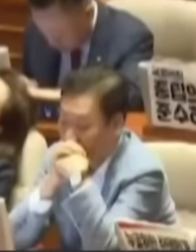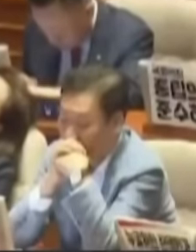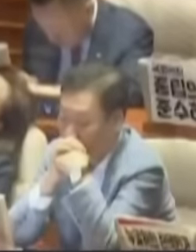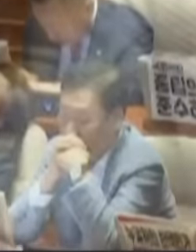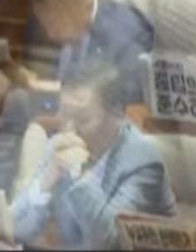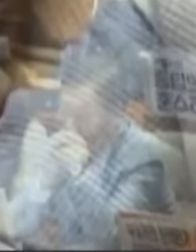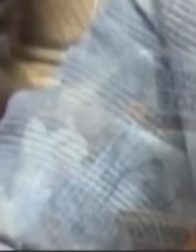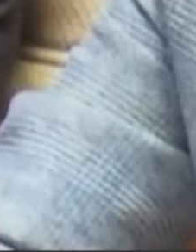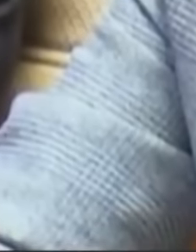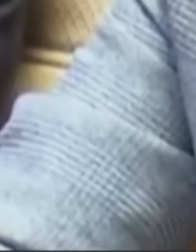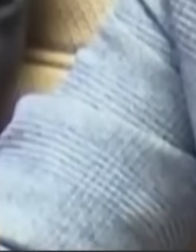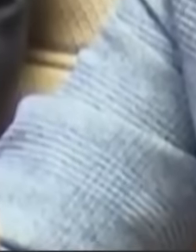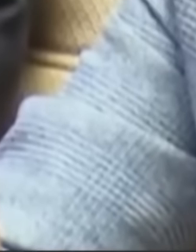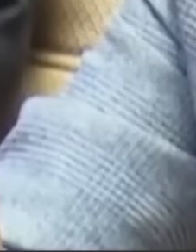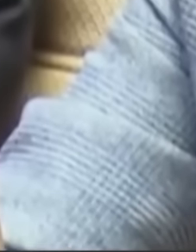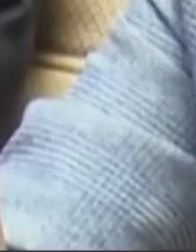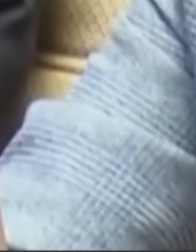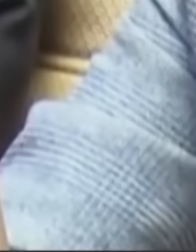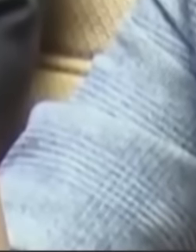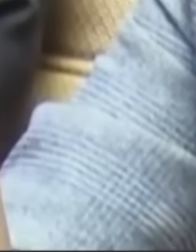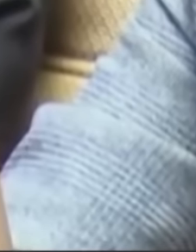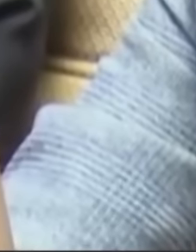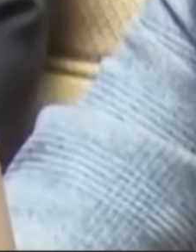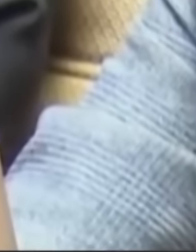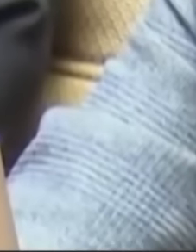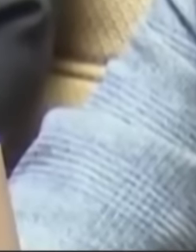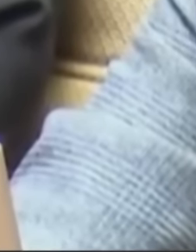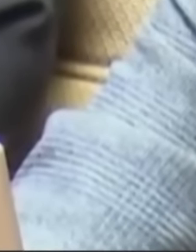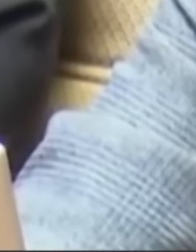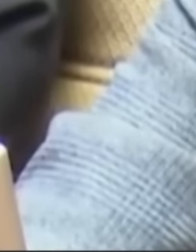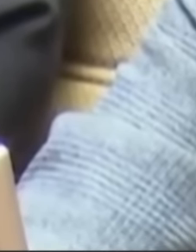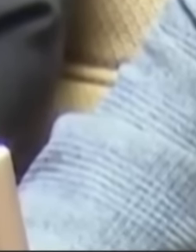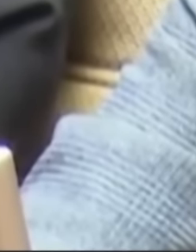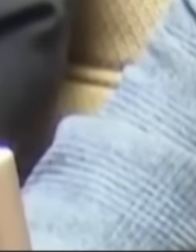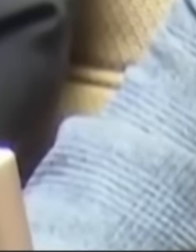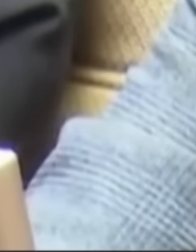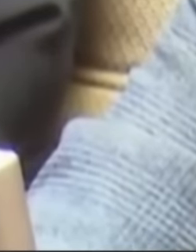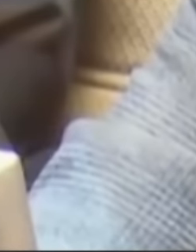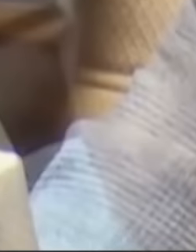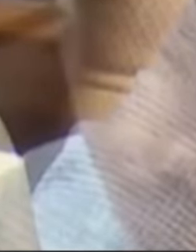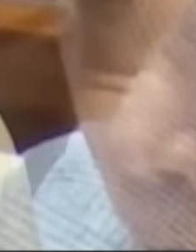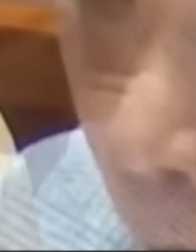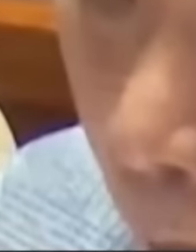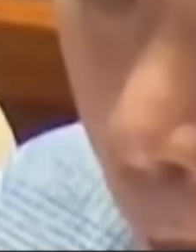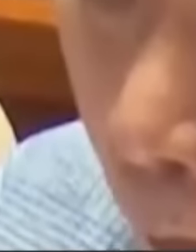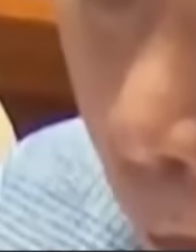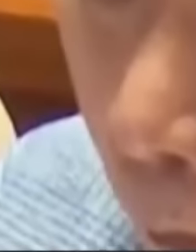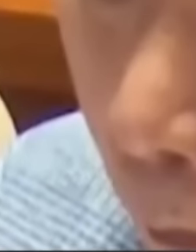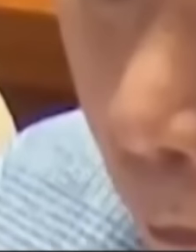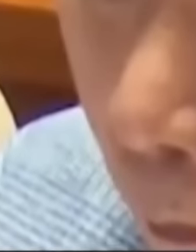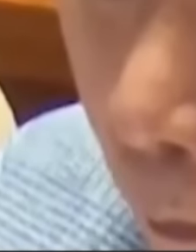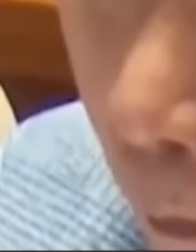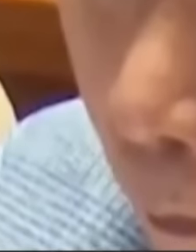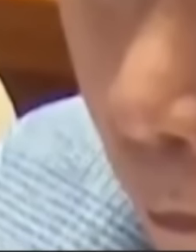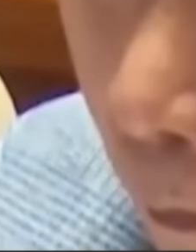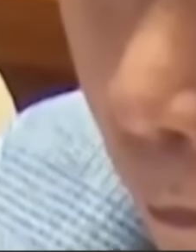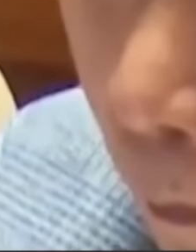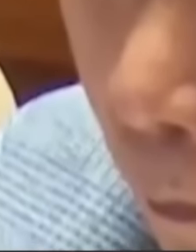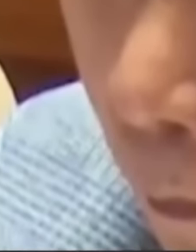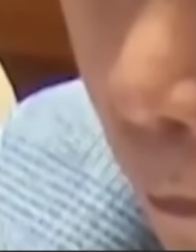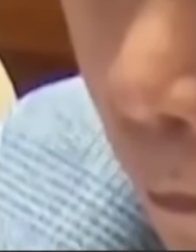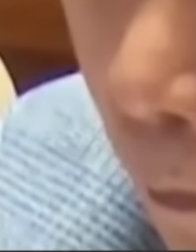필리버스터 필로 버스트 이런 보도까지 나오지 않았습니까 로버스터 아 개 예 이게 말이 안 되는 거고요 특히